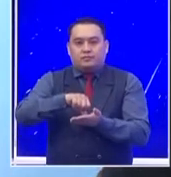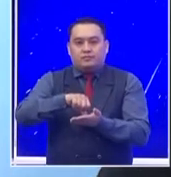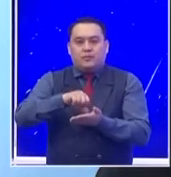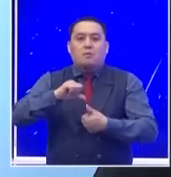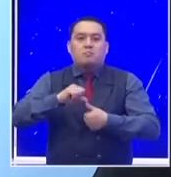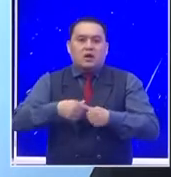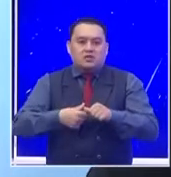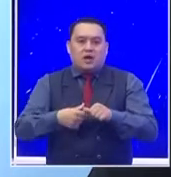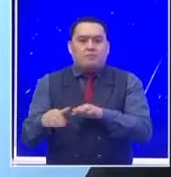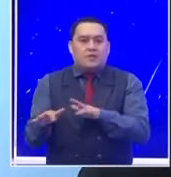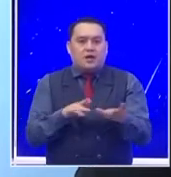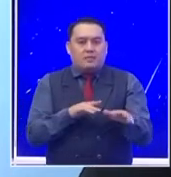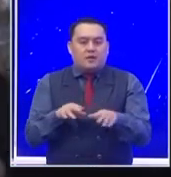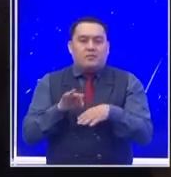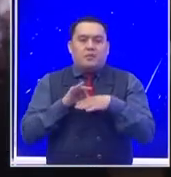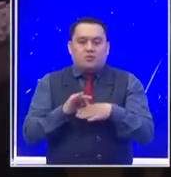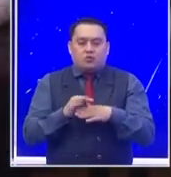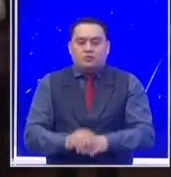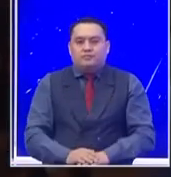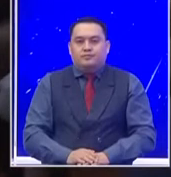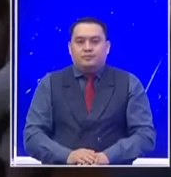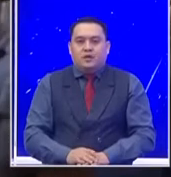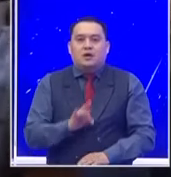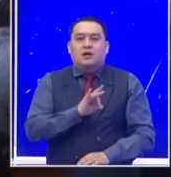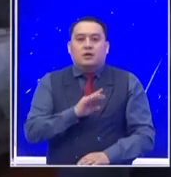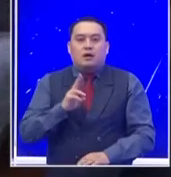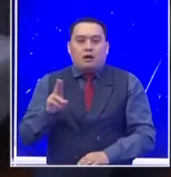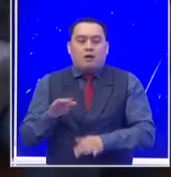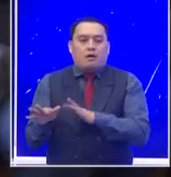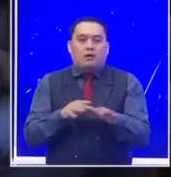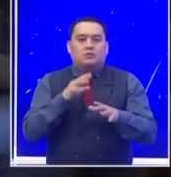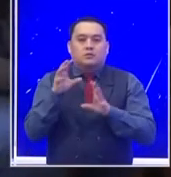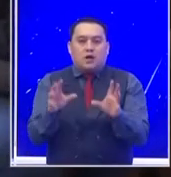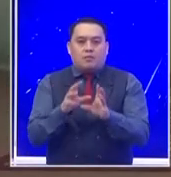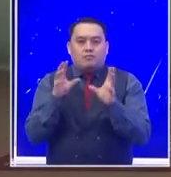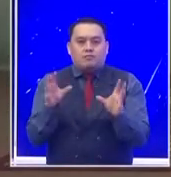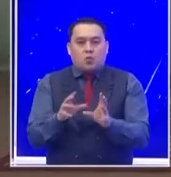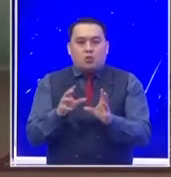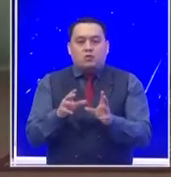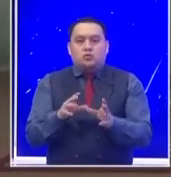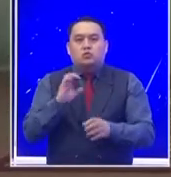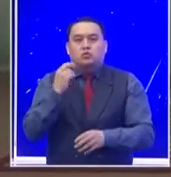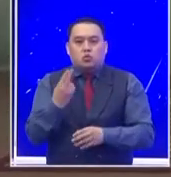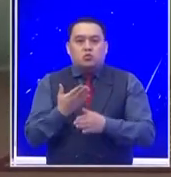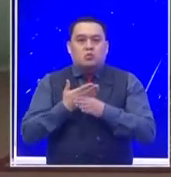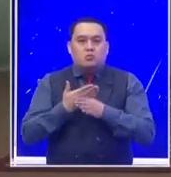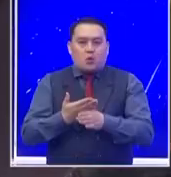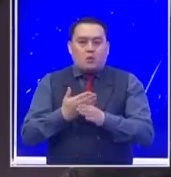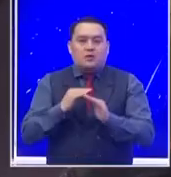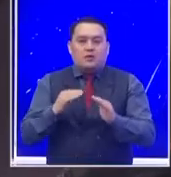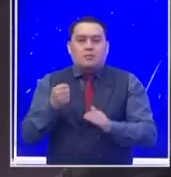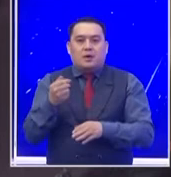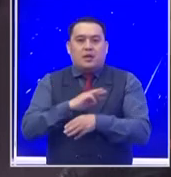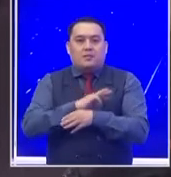проводятся мероприятия напомним эта публика нск а я акция забота направлена на оказание социальной помощи детям из